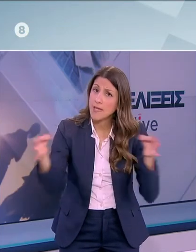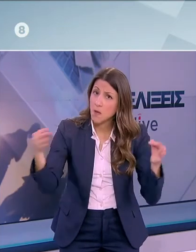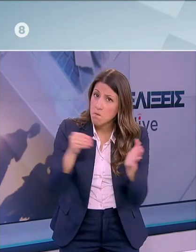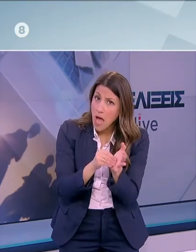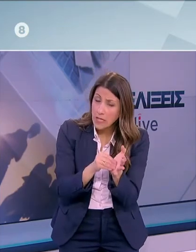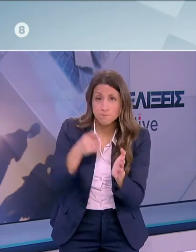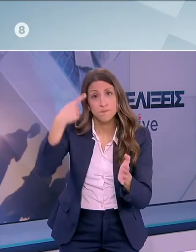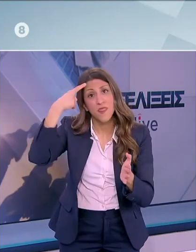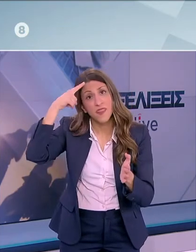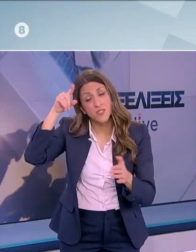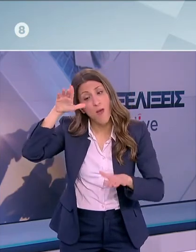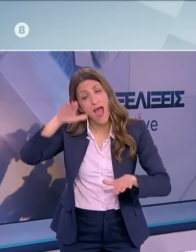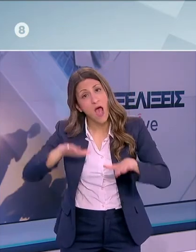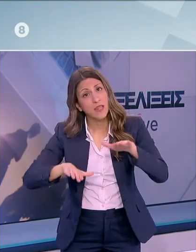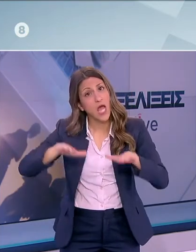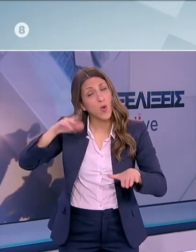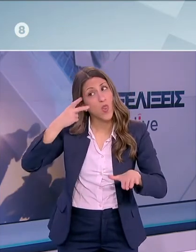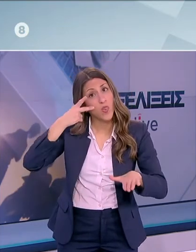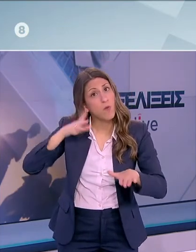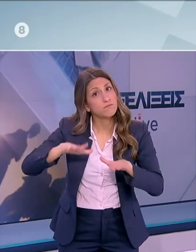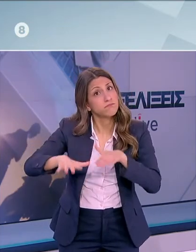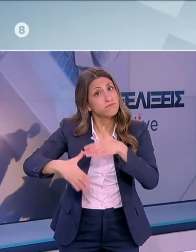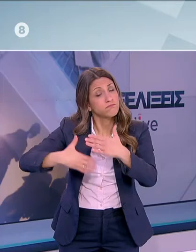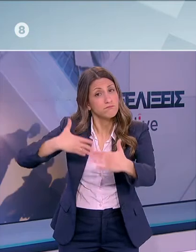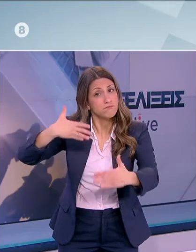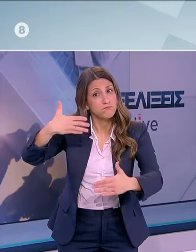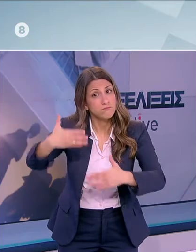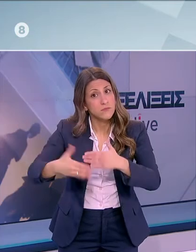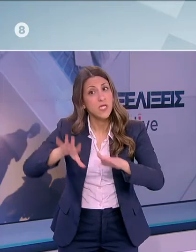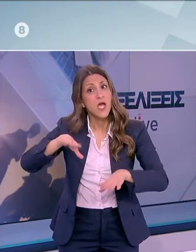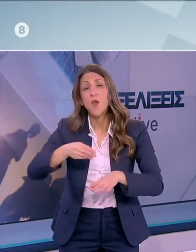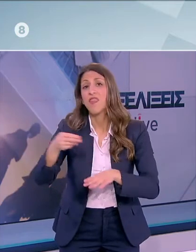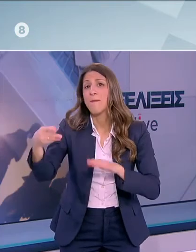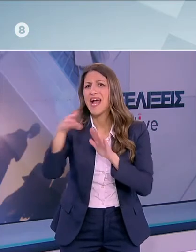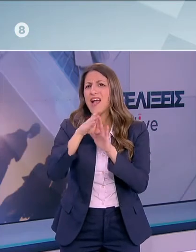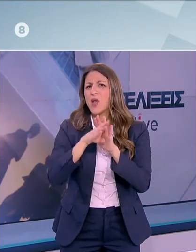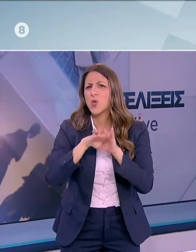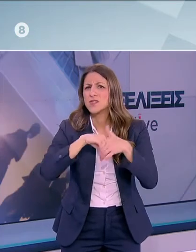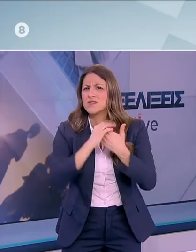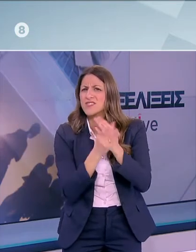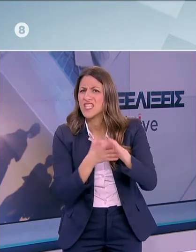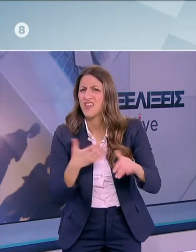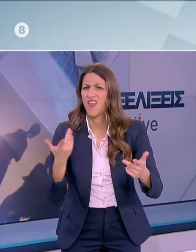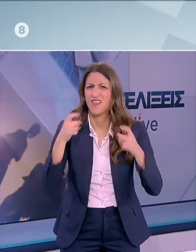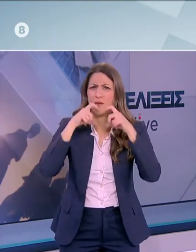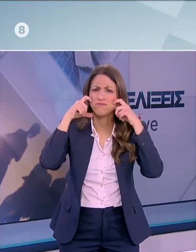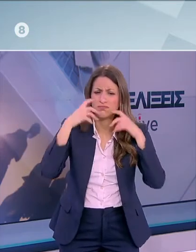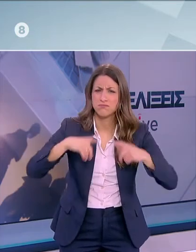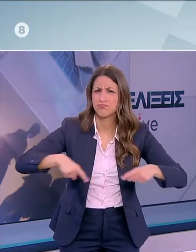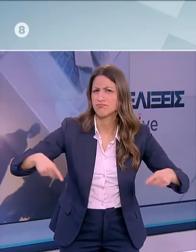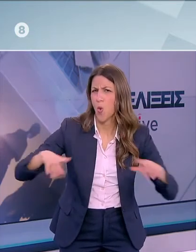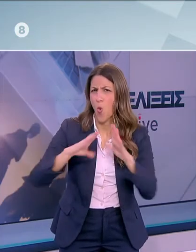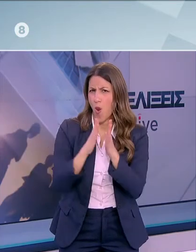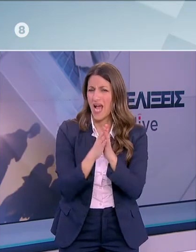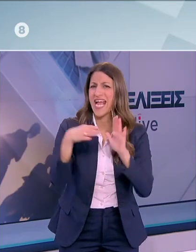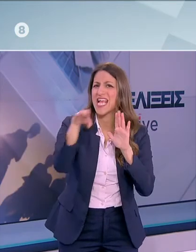απαιτηθούν, ανάλογα με την πορεία που θα έχει η κοινωνία, με τον τρόπο που θα ζούμε, με την υγιεινή, πιστεύουμε ότι θα βοηθήσει πάρα πολύ,